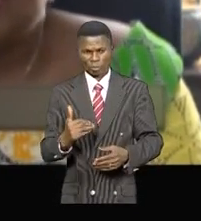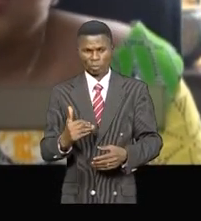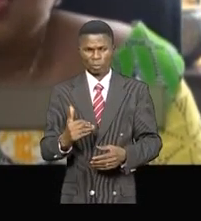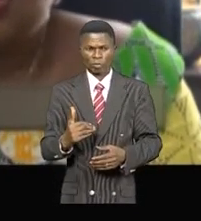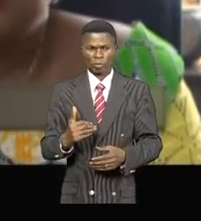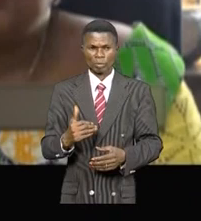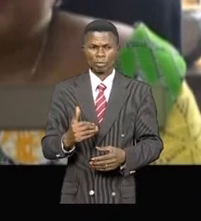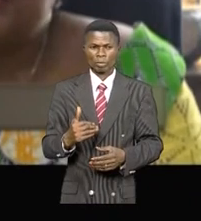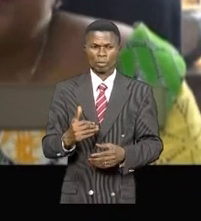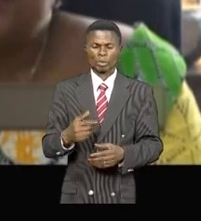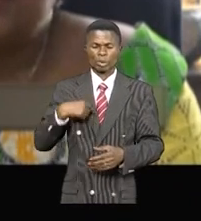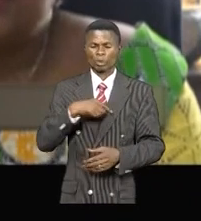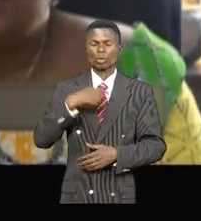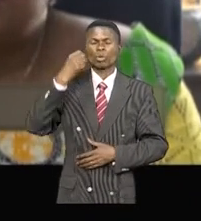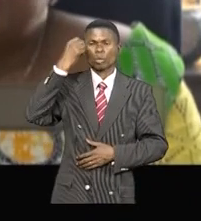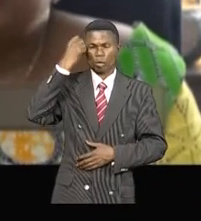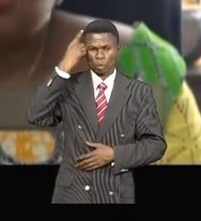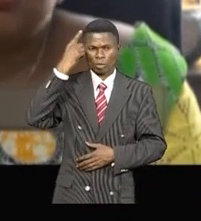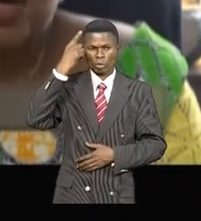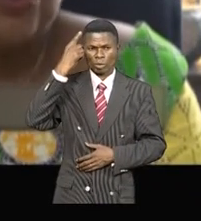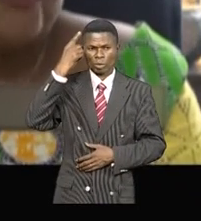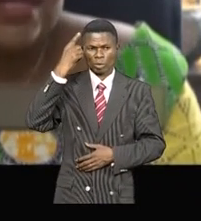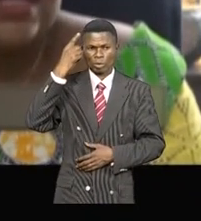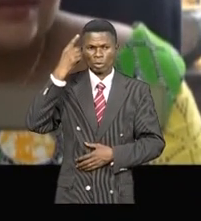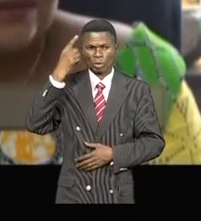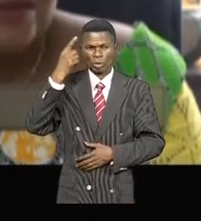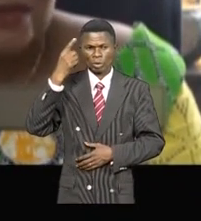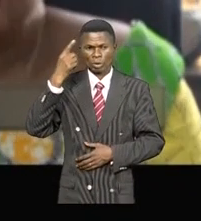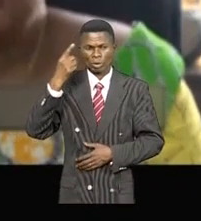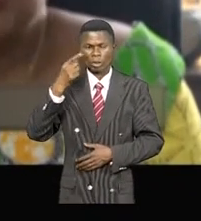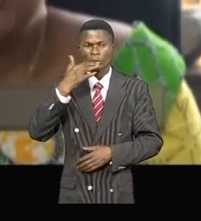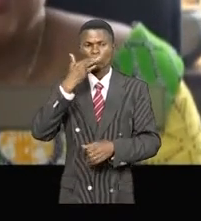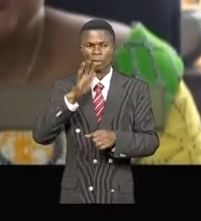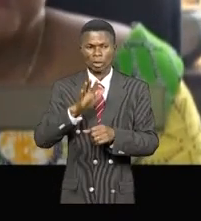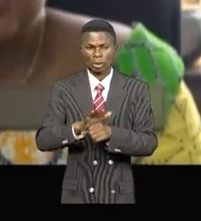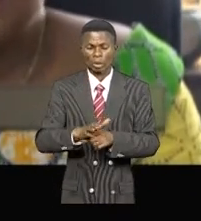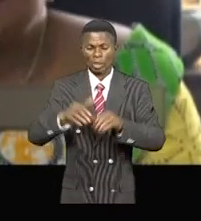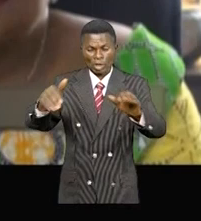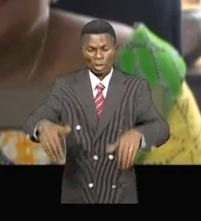on s'est rendu compte pour toute la province, les